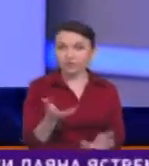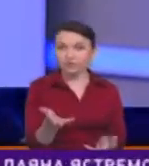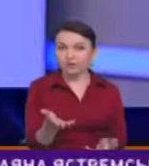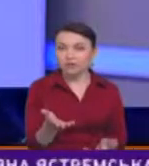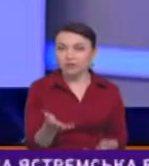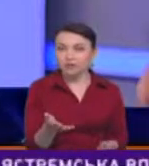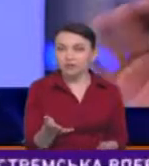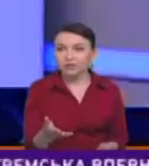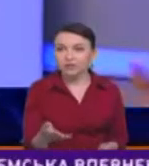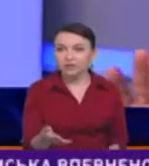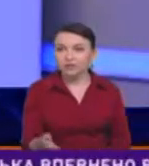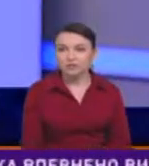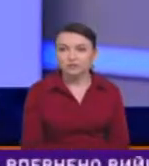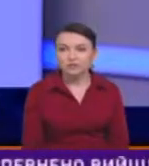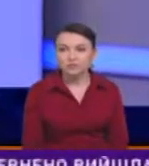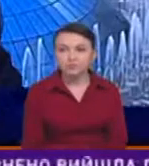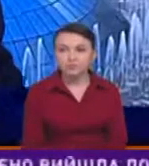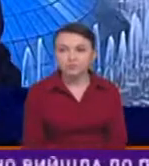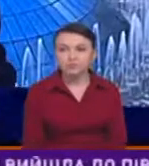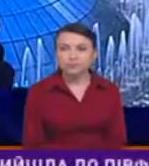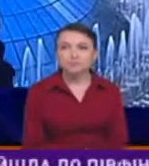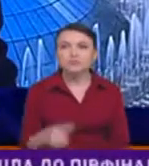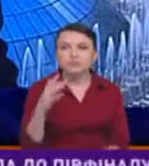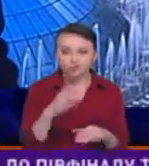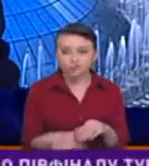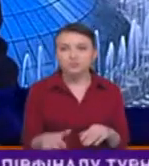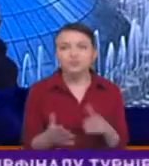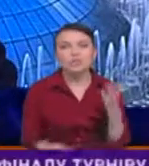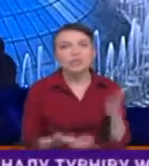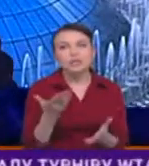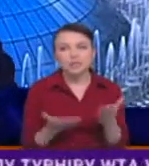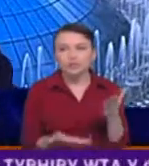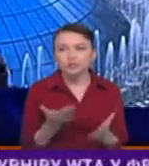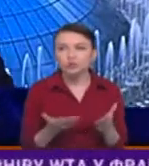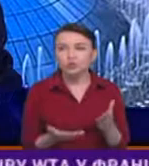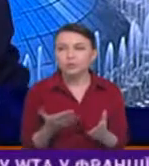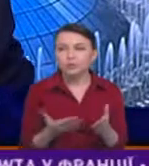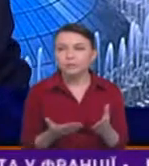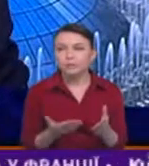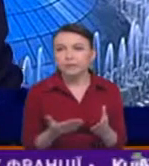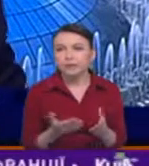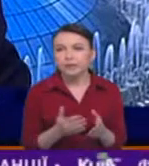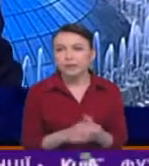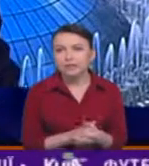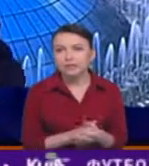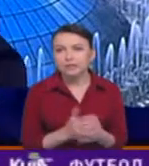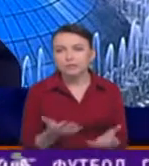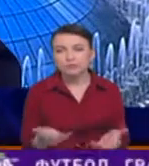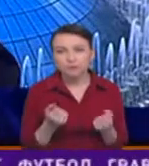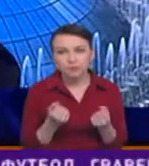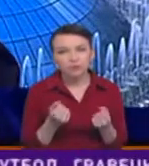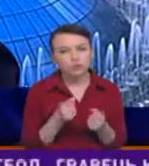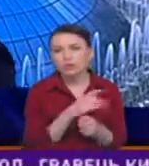Да? Вот, так, панове, як буває поведінка наших судів. Якщо, якщо, дай не дай Боже, приймають, що